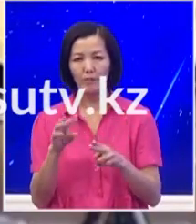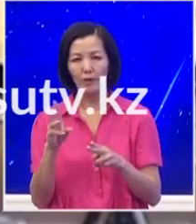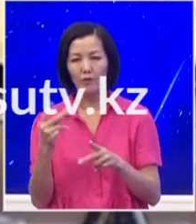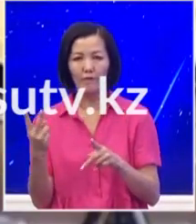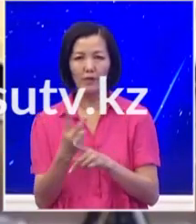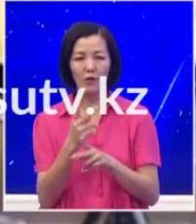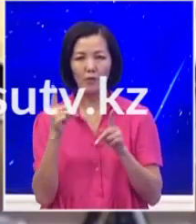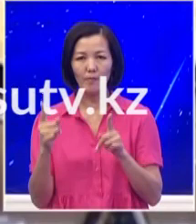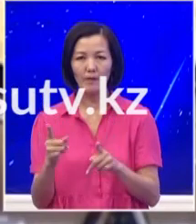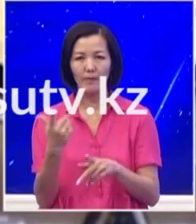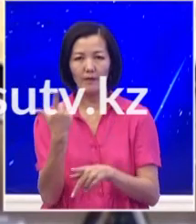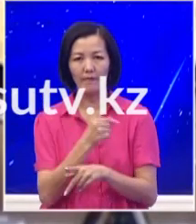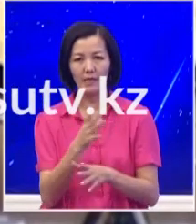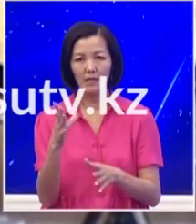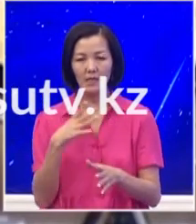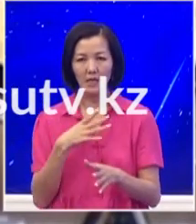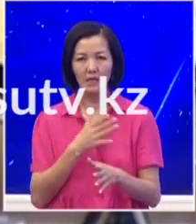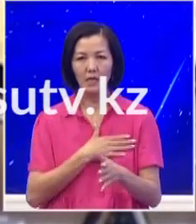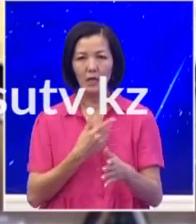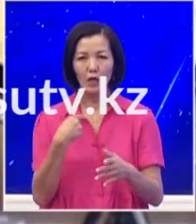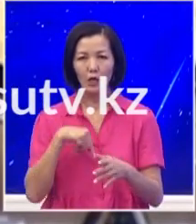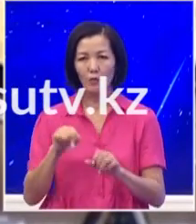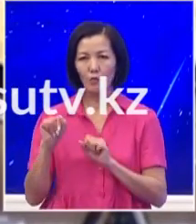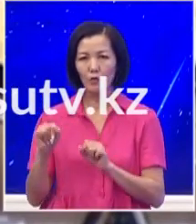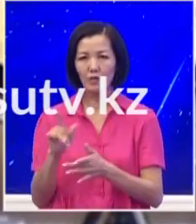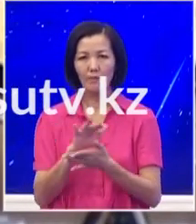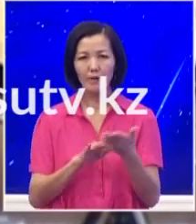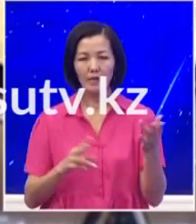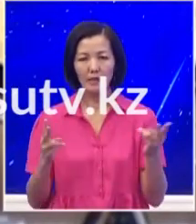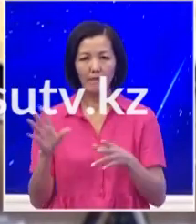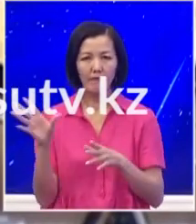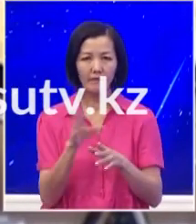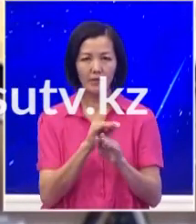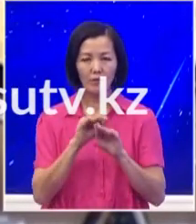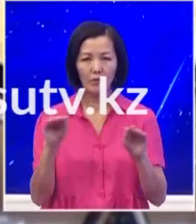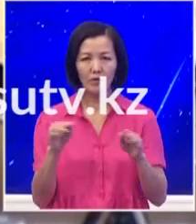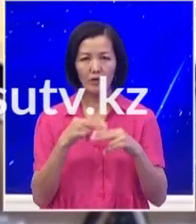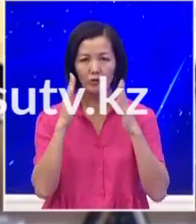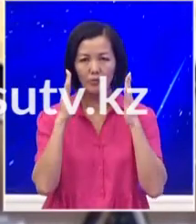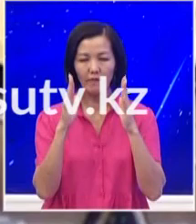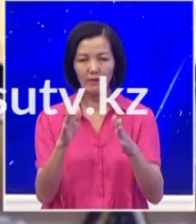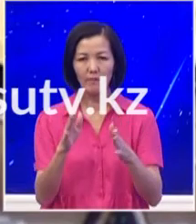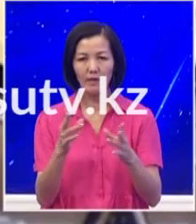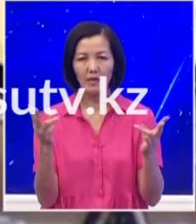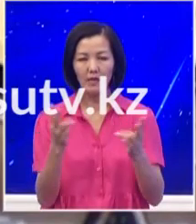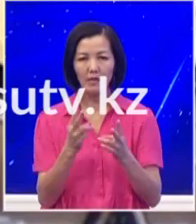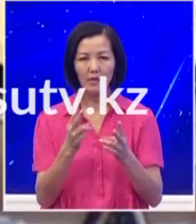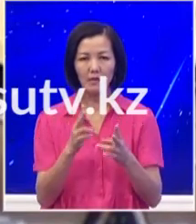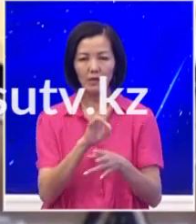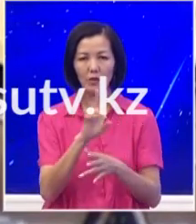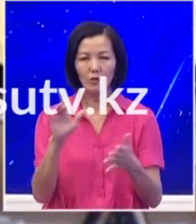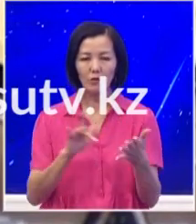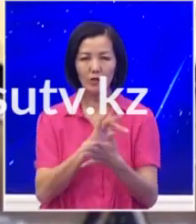компонентом. Активную кампанию по иммунизации населения следует продолжать на всех уровнях. Особое внимание необходимо уделить столице